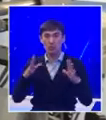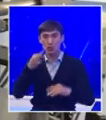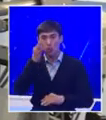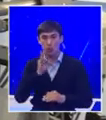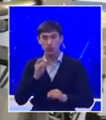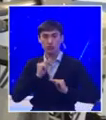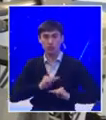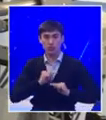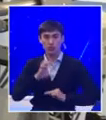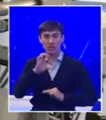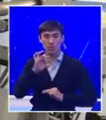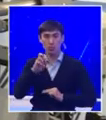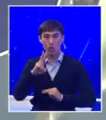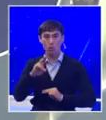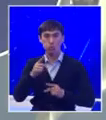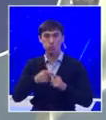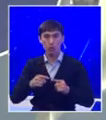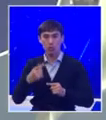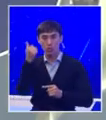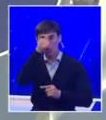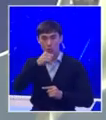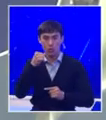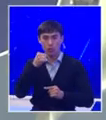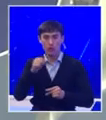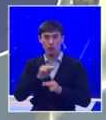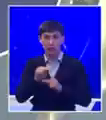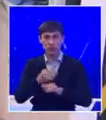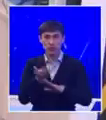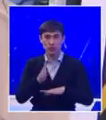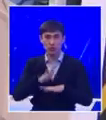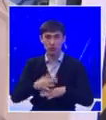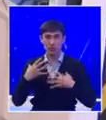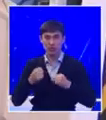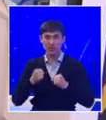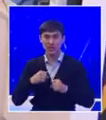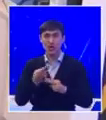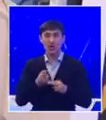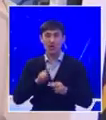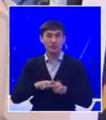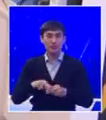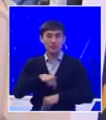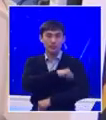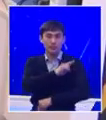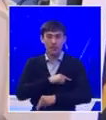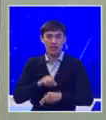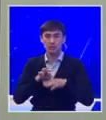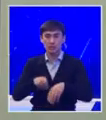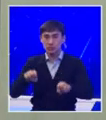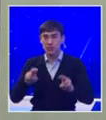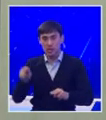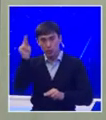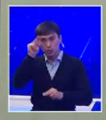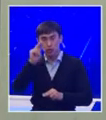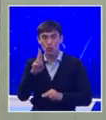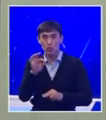работе с ЭКМО. Вот уже полтора года они с успехом применяют его в лечении тяжелых пациентов. Для этого сотрудники медучреждения прошли специальные